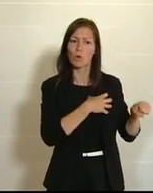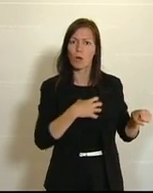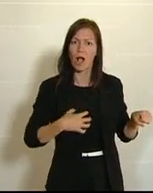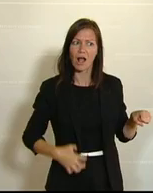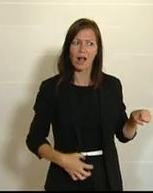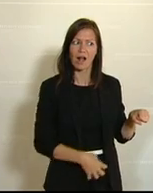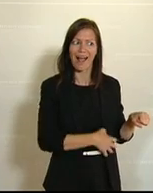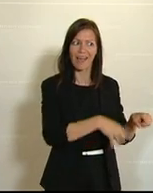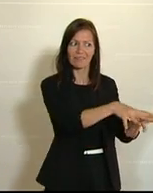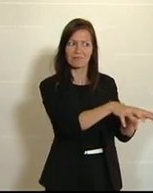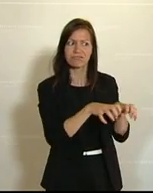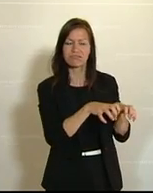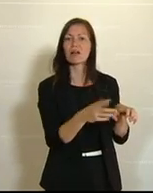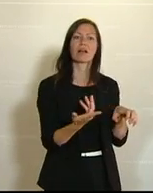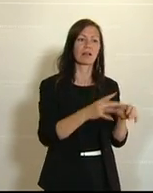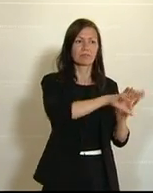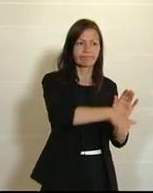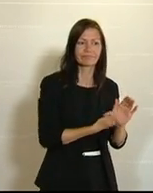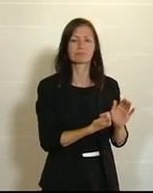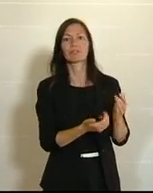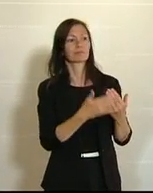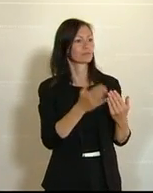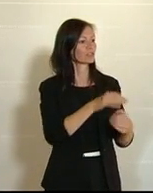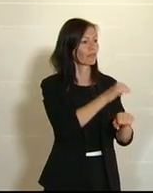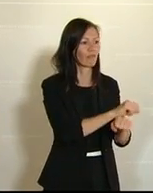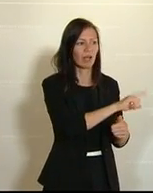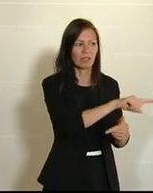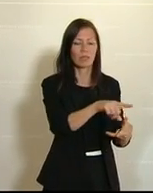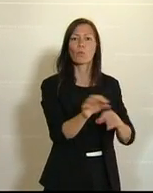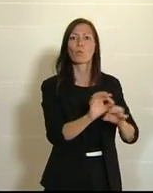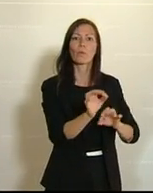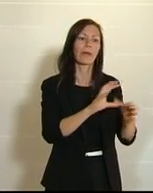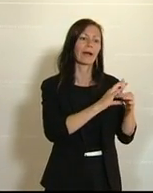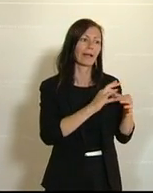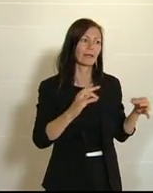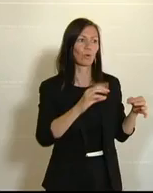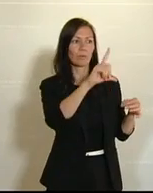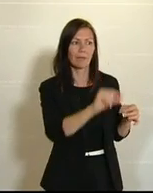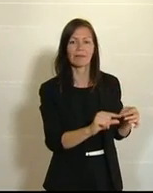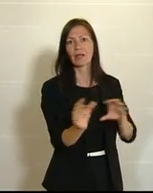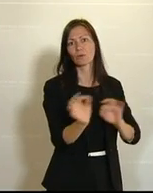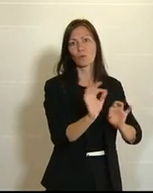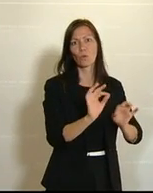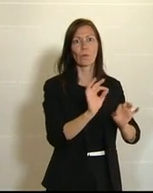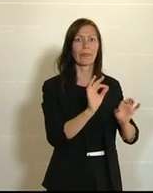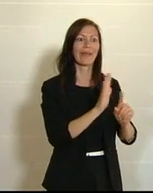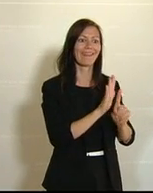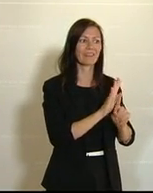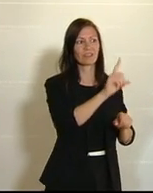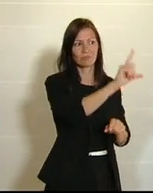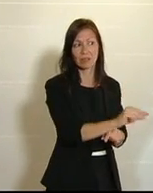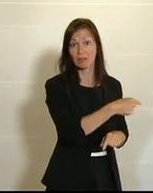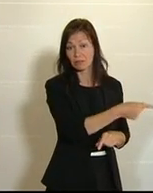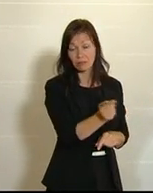Organraub an Gefangenen sowie an den religiösen und ethnischen Minderheiten sind in der Volksrepublik China aktuell